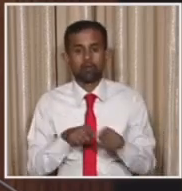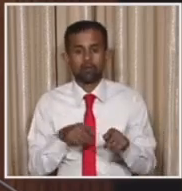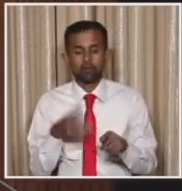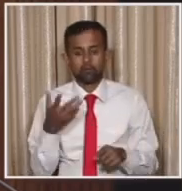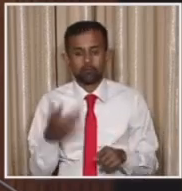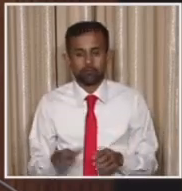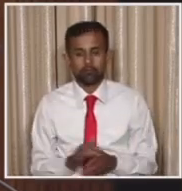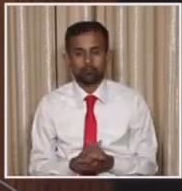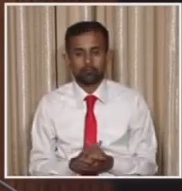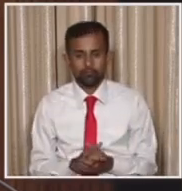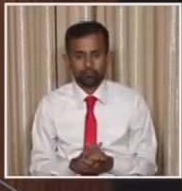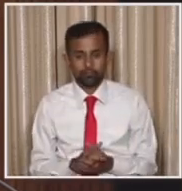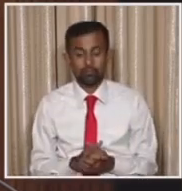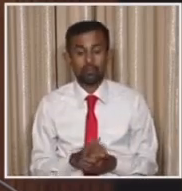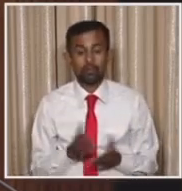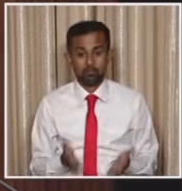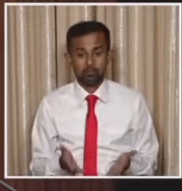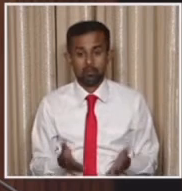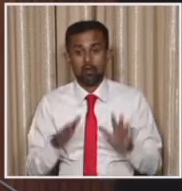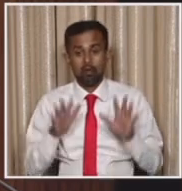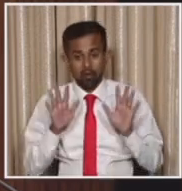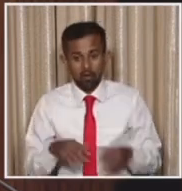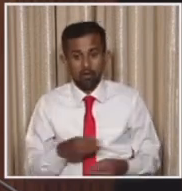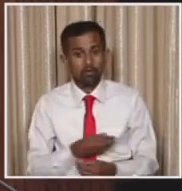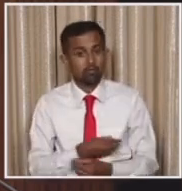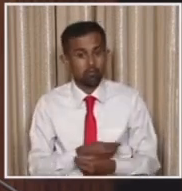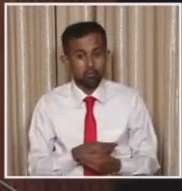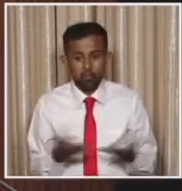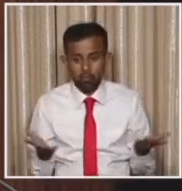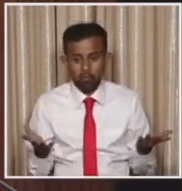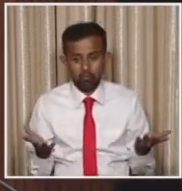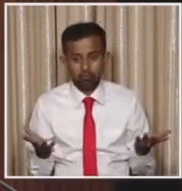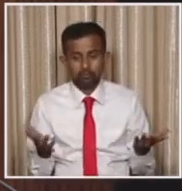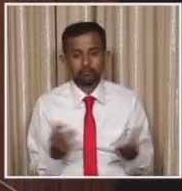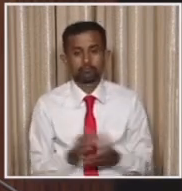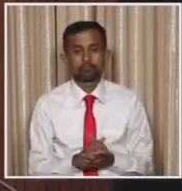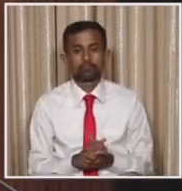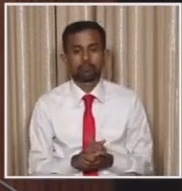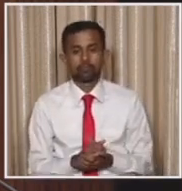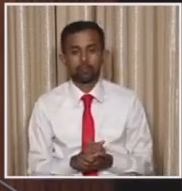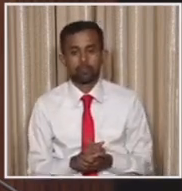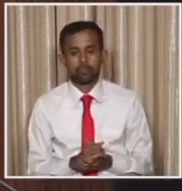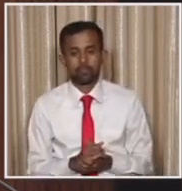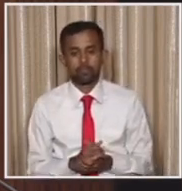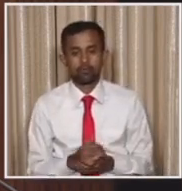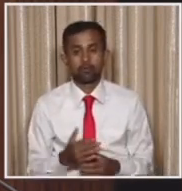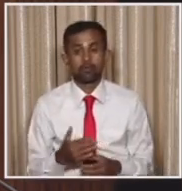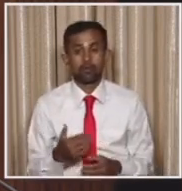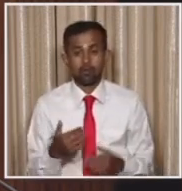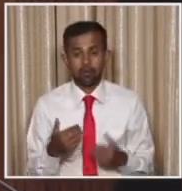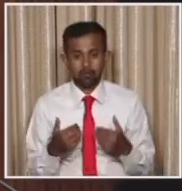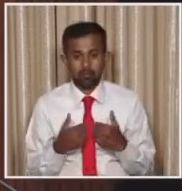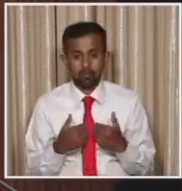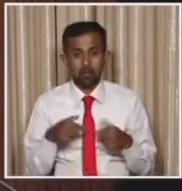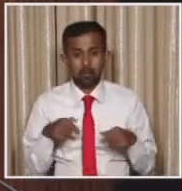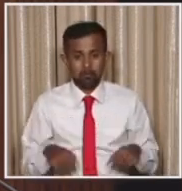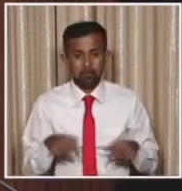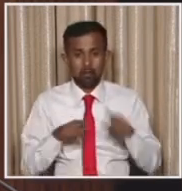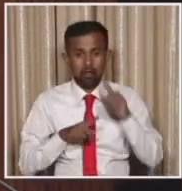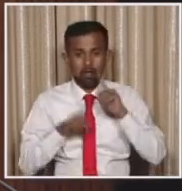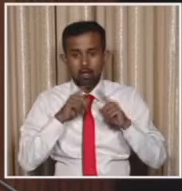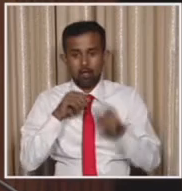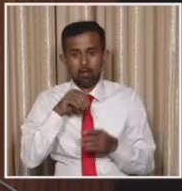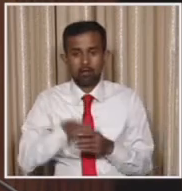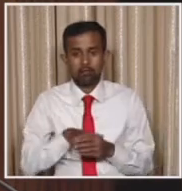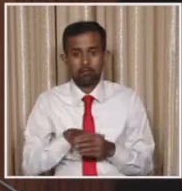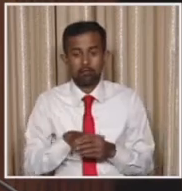වෙන කටයුතු කරා ඒක තමයි මේ විනාශයේ ප්‍රධාන කාරණා බවට පත් වෙන්නේ ඒක නිසා අපිට මේ සාකච්ඡාව තුල ක්‍රිකට්